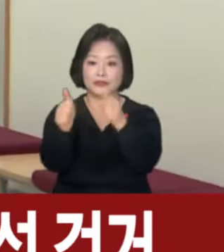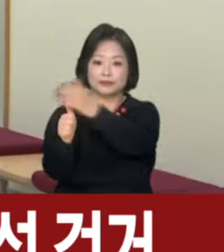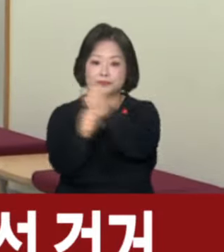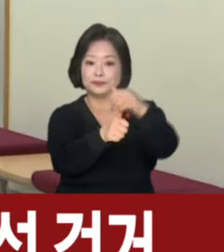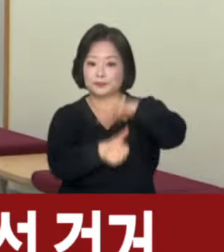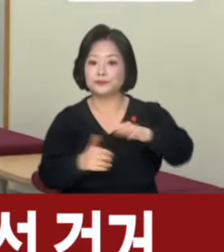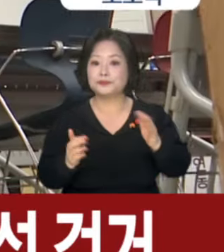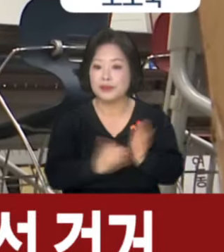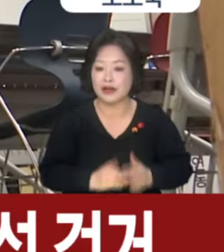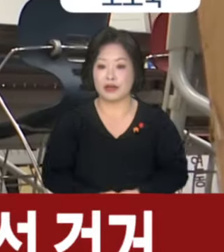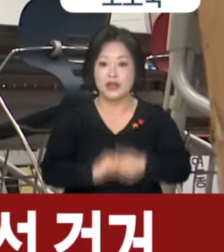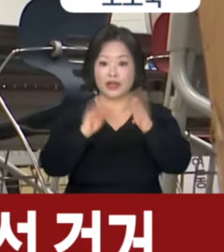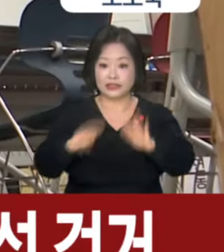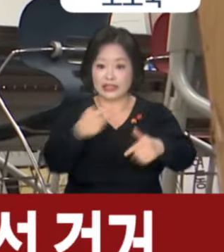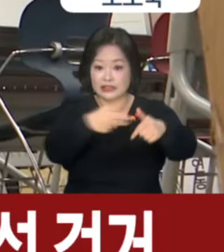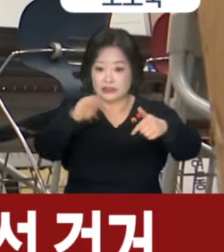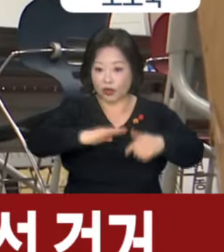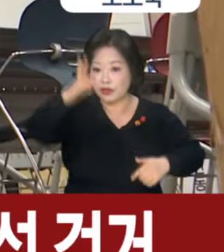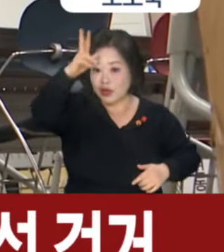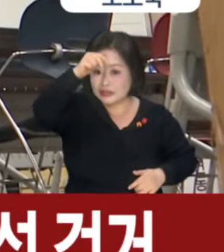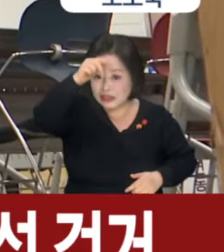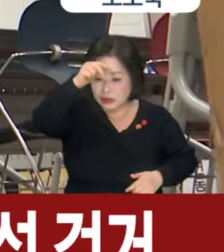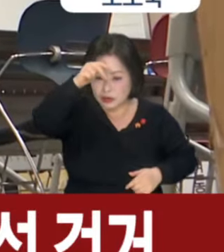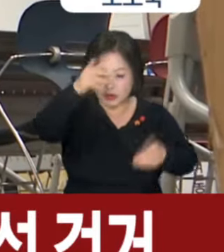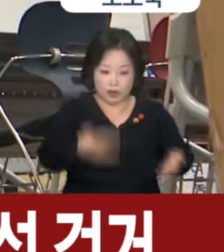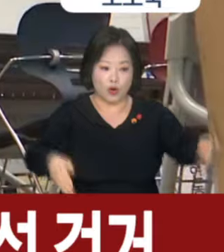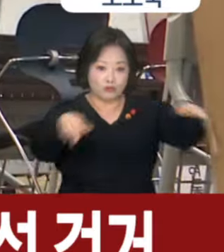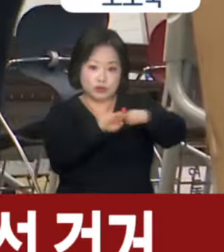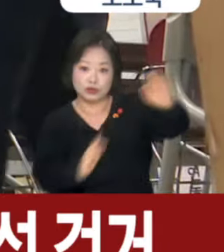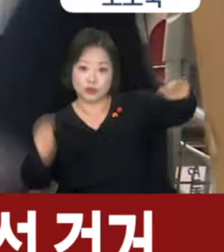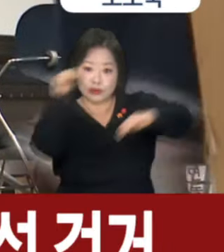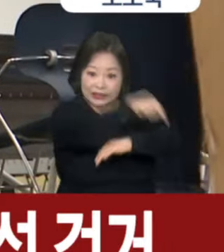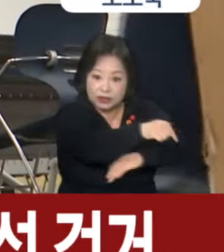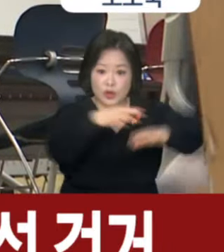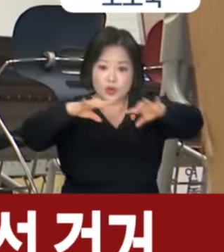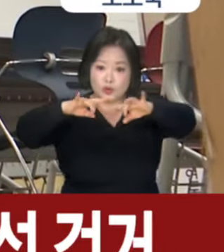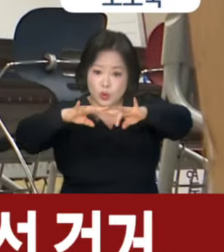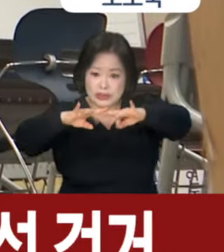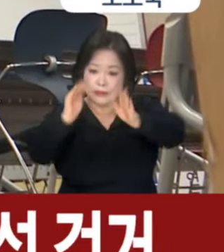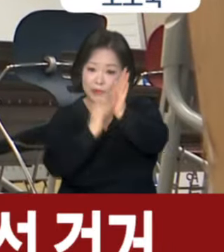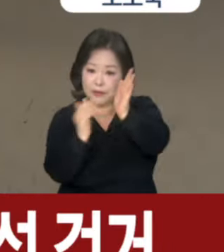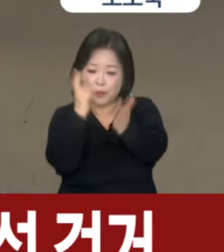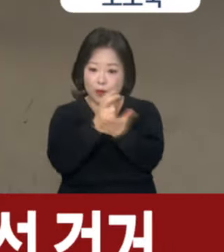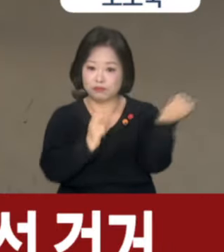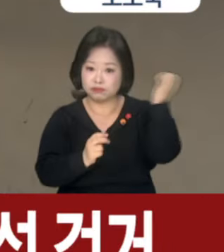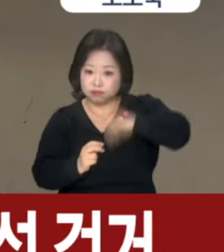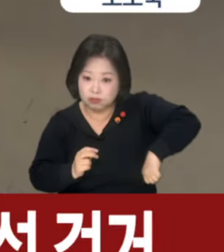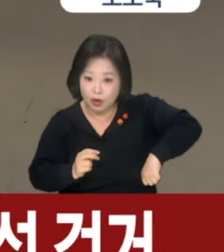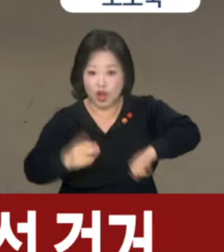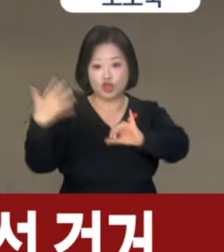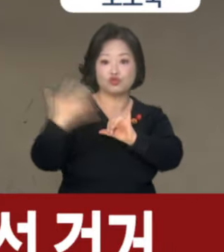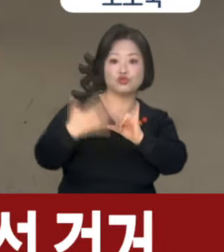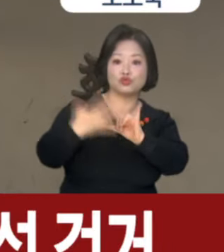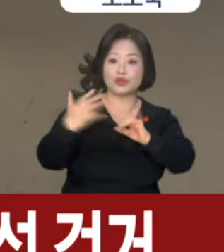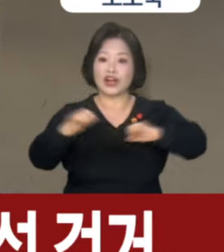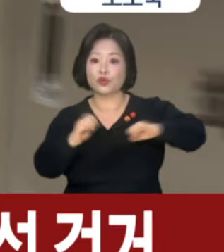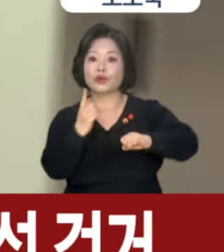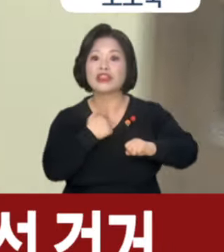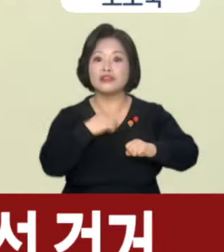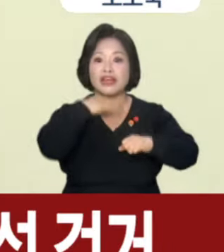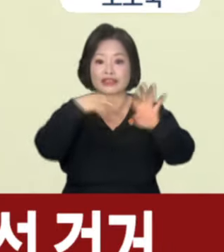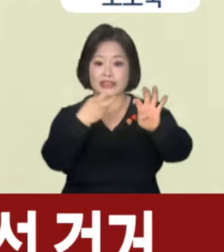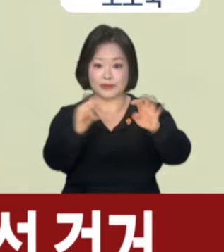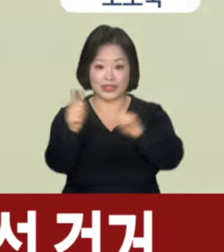인천 논현경찰서는 어젯밤 9시쯤 건조물 침입과 통신비밀보호법 위반 혐의로 유튜버로 활동하는 40대 남성